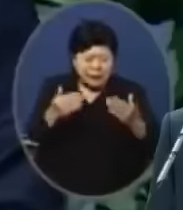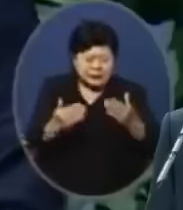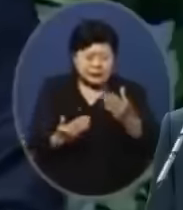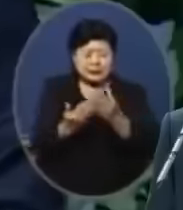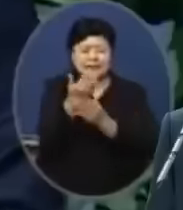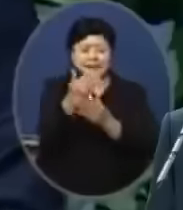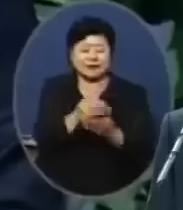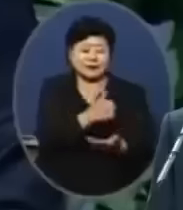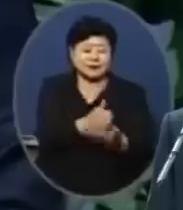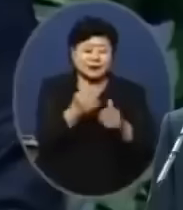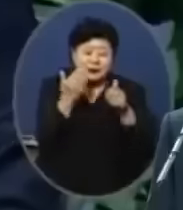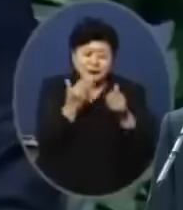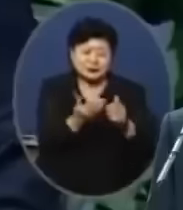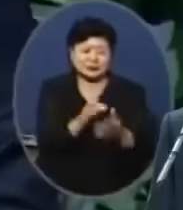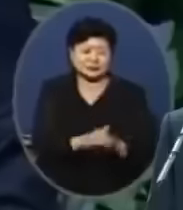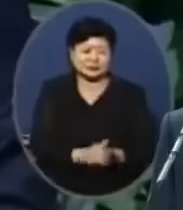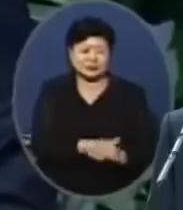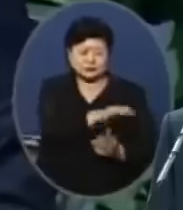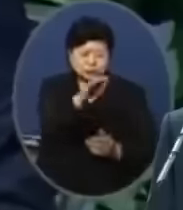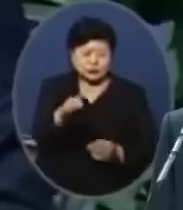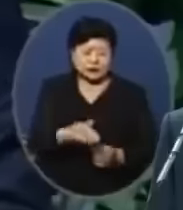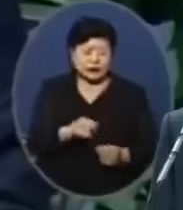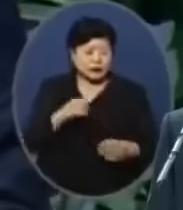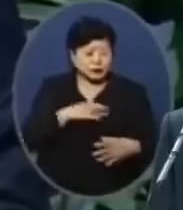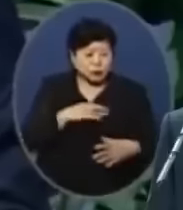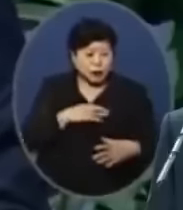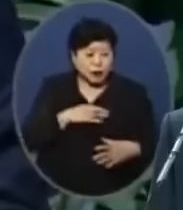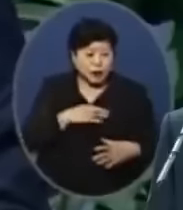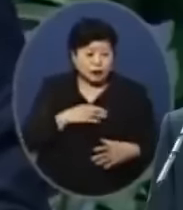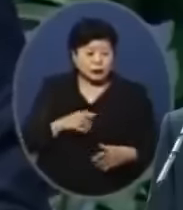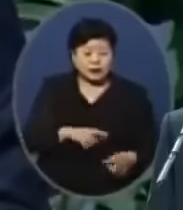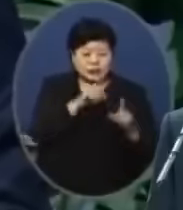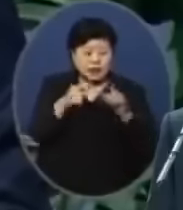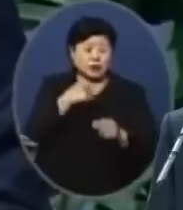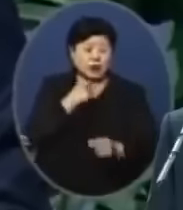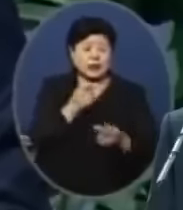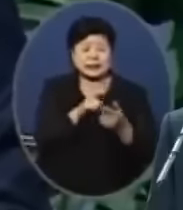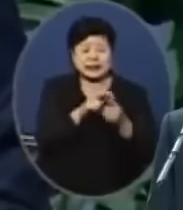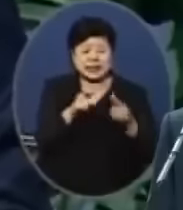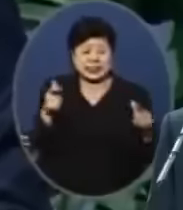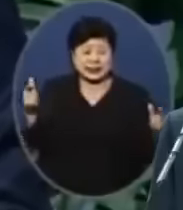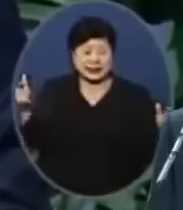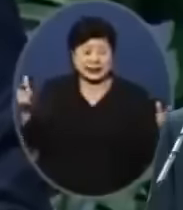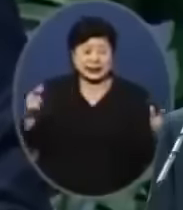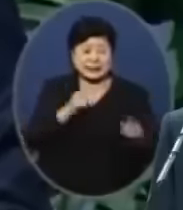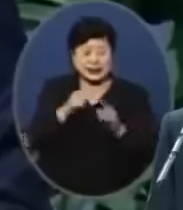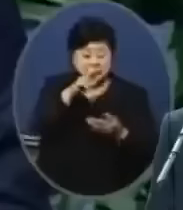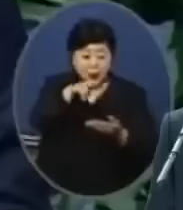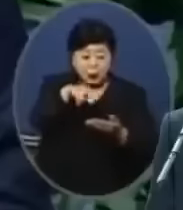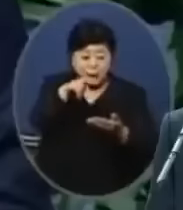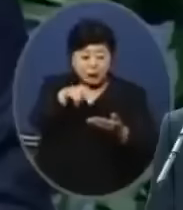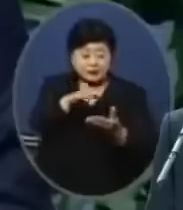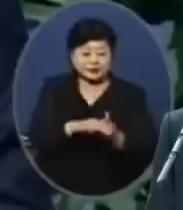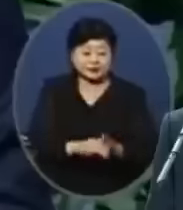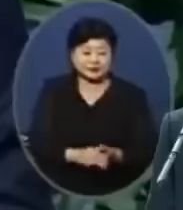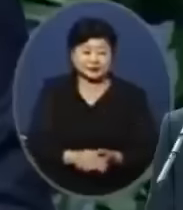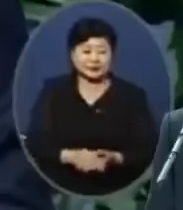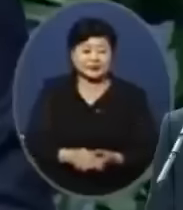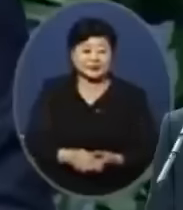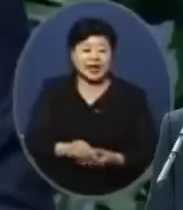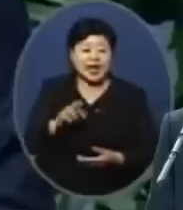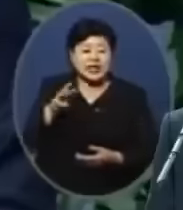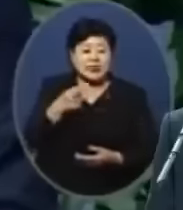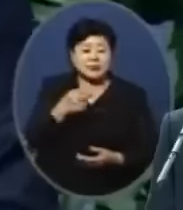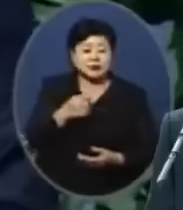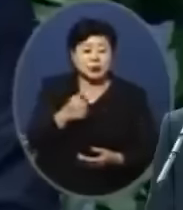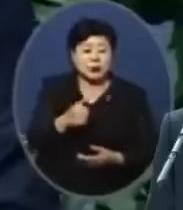것입니다. 주님께서는 우리가 무서워하면서 인생을 살기를 원치 않습니다. 성경 말씀에 보면